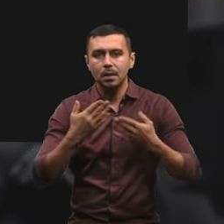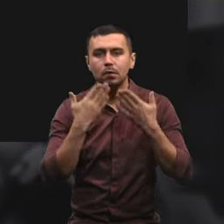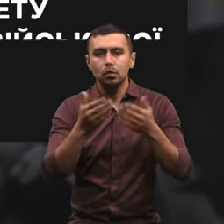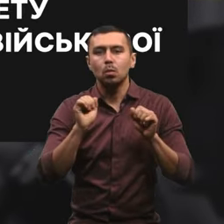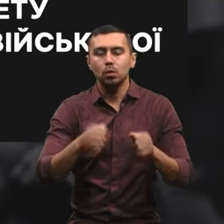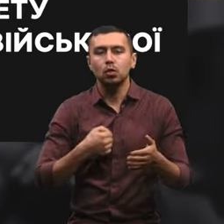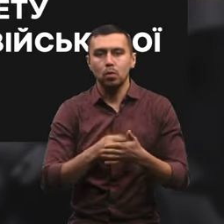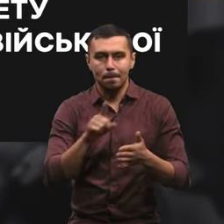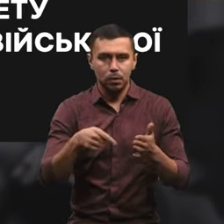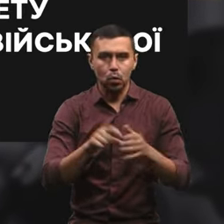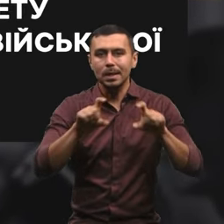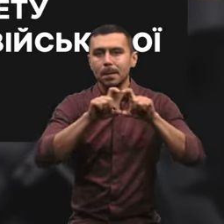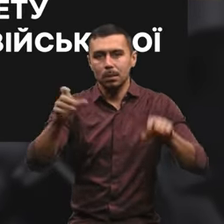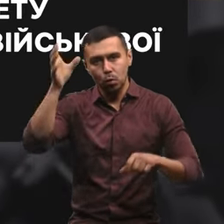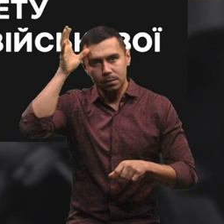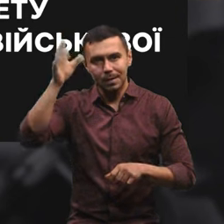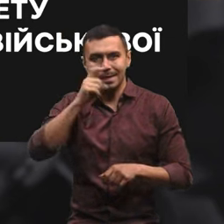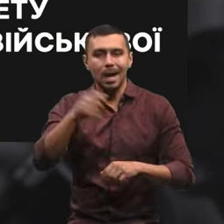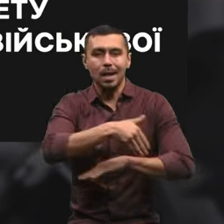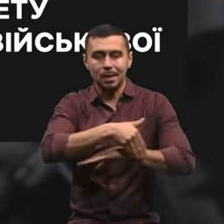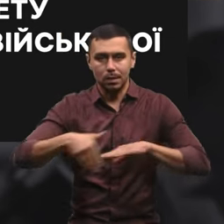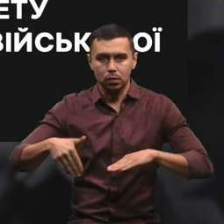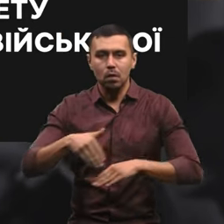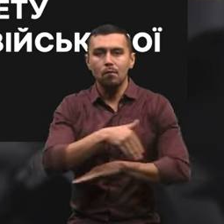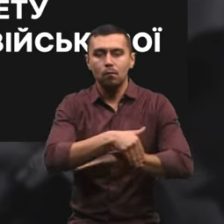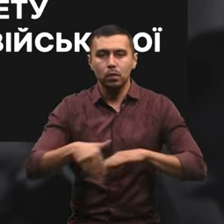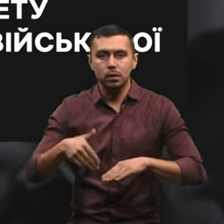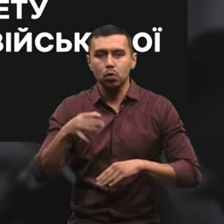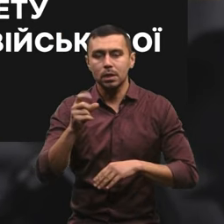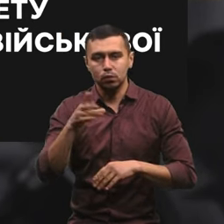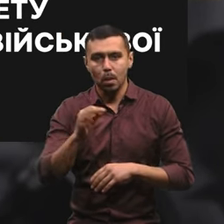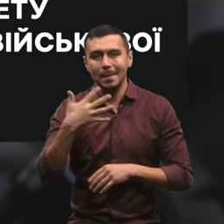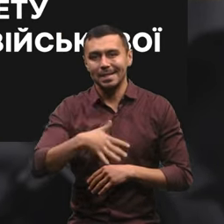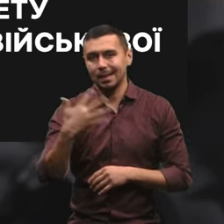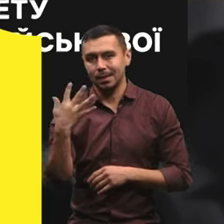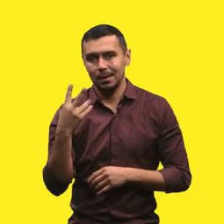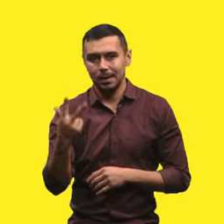Звернутися можна до міського департаменту освіти за адресою вулиця Грушевського, 53.